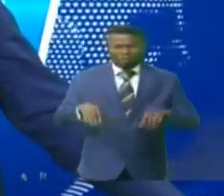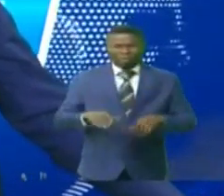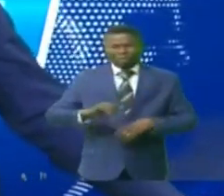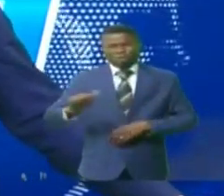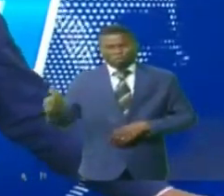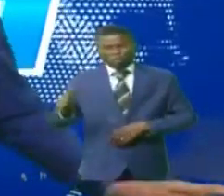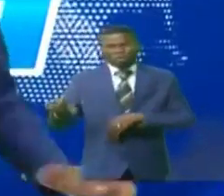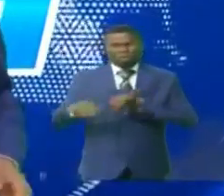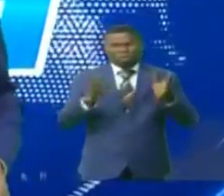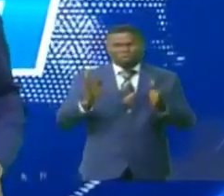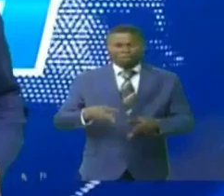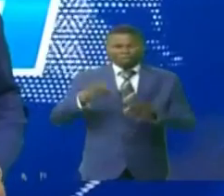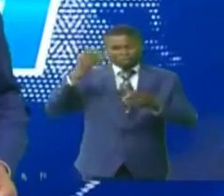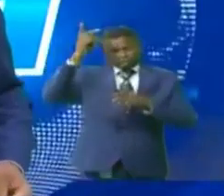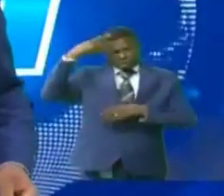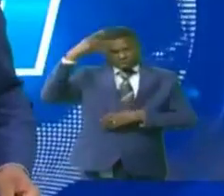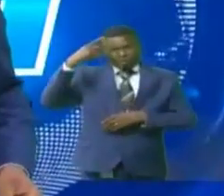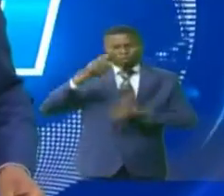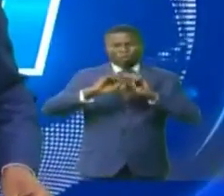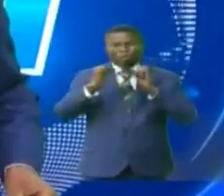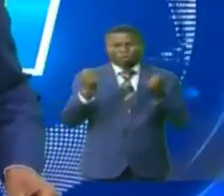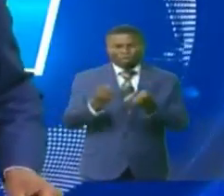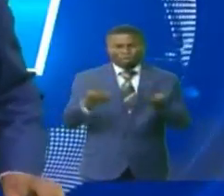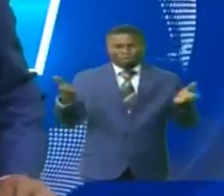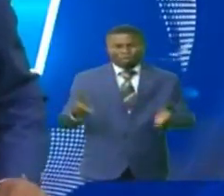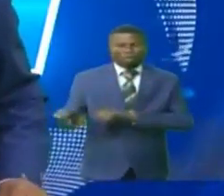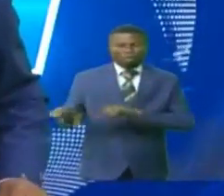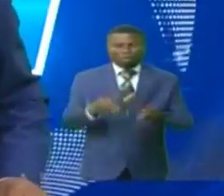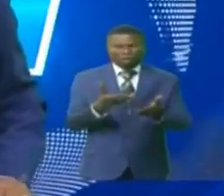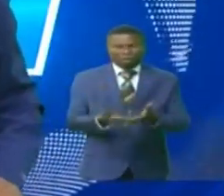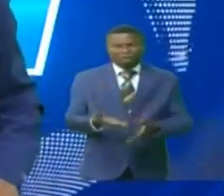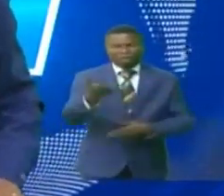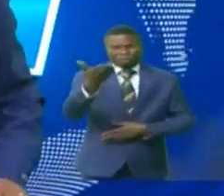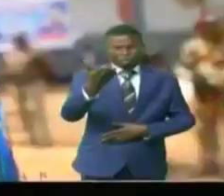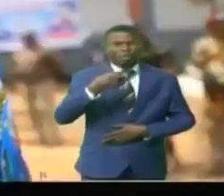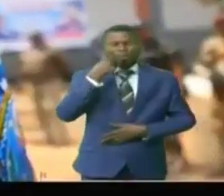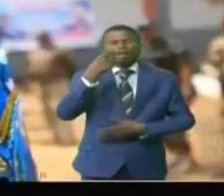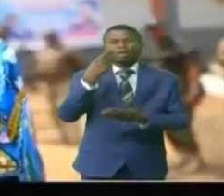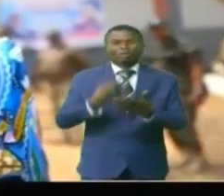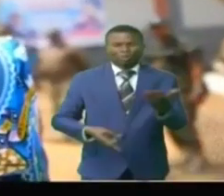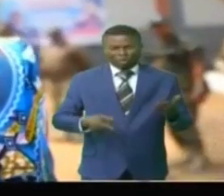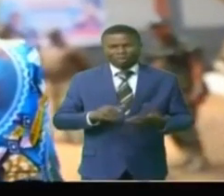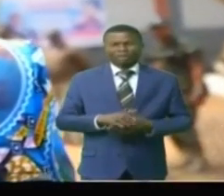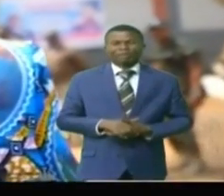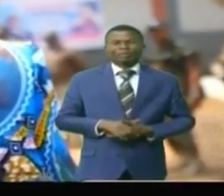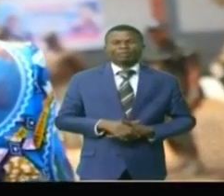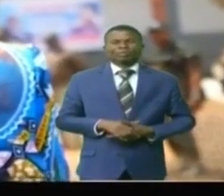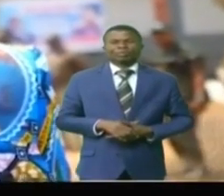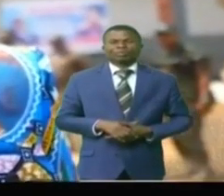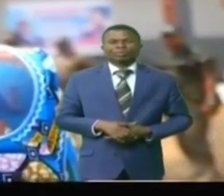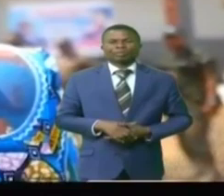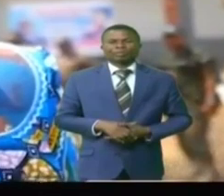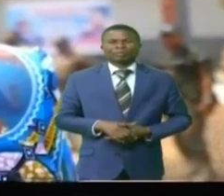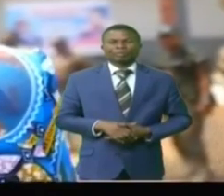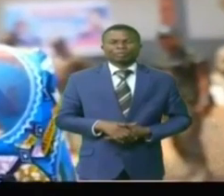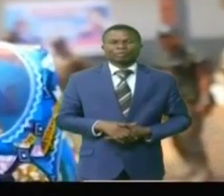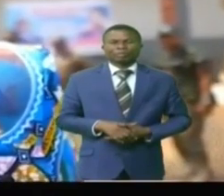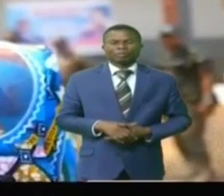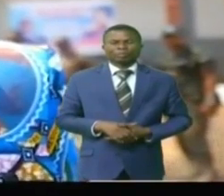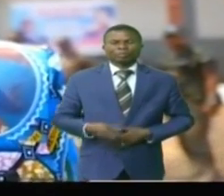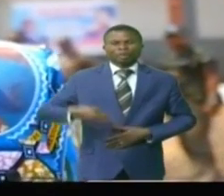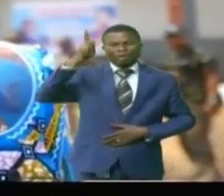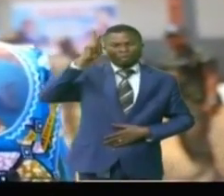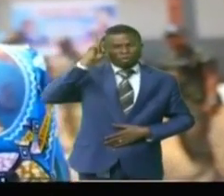certains acteurs sociopolitiques présents lors de cette cérémonie. On les écoute. Kasumbalesa aujourd'hui est en ébullition, c'est le